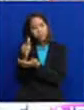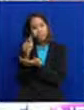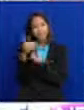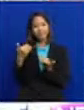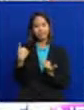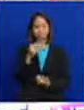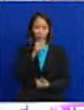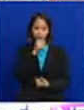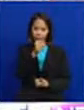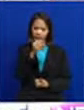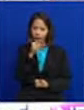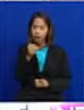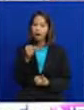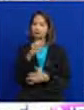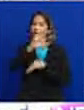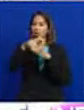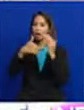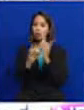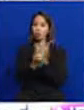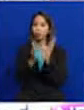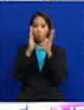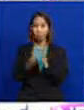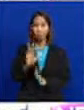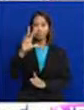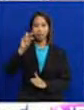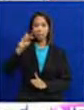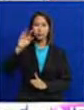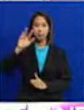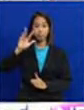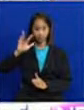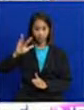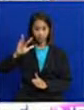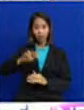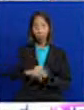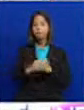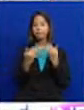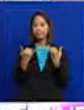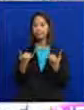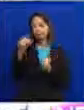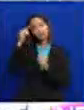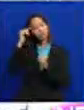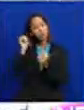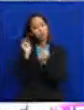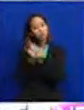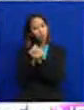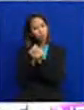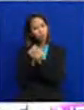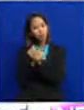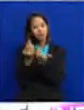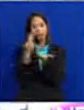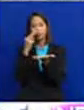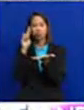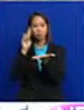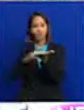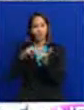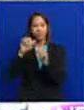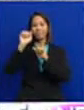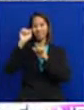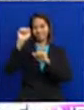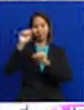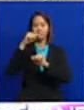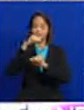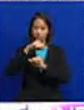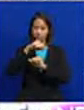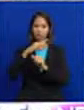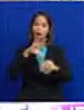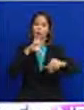อบปากคำพยานรวมทั้งสิ้น33คนค่ะหลังจากนี้นะคะตำรวจก็จะนำหมายศาลออกจับกลุ่มผู้ต้องหาทั้งหมดค่